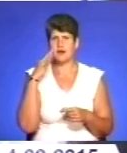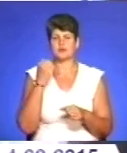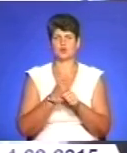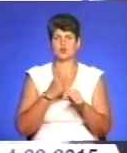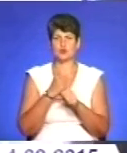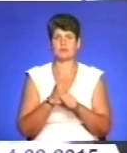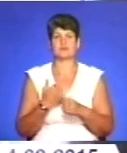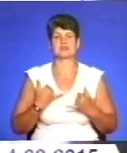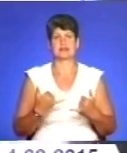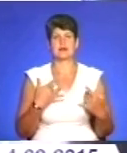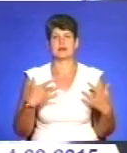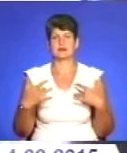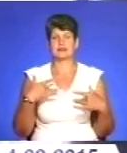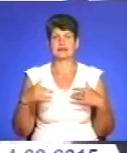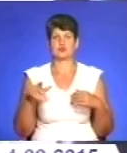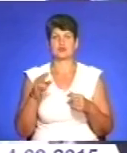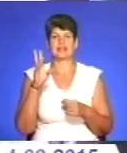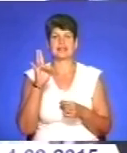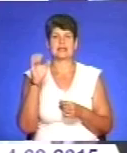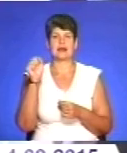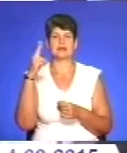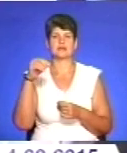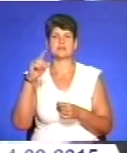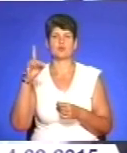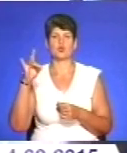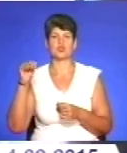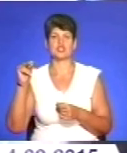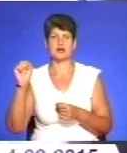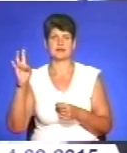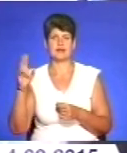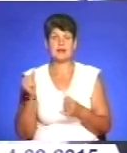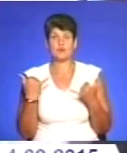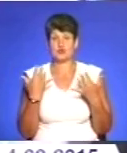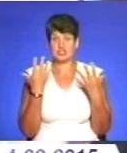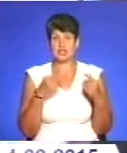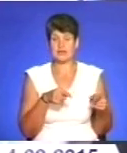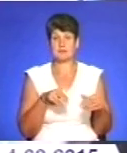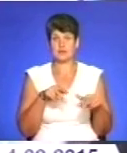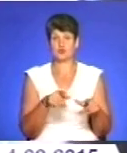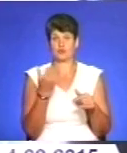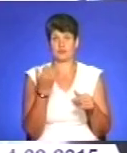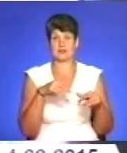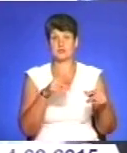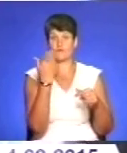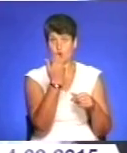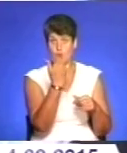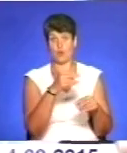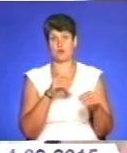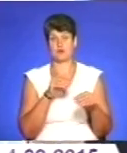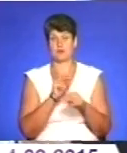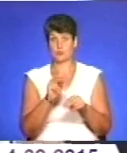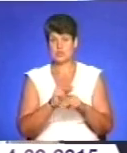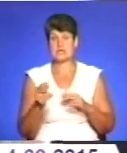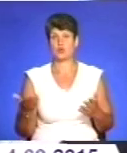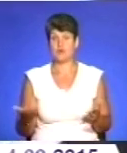для ансамблю танцю «Назбручанка». І по сьогодні день ми танцюємо танці в його постановці.